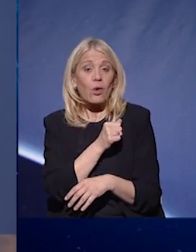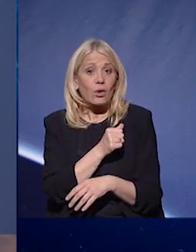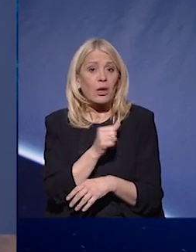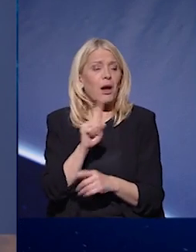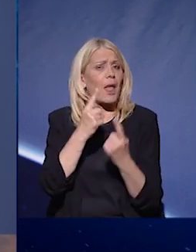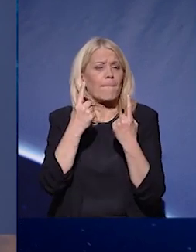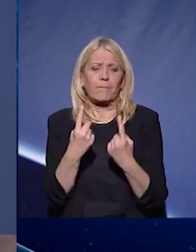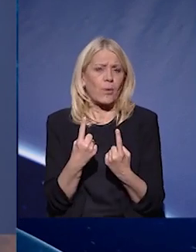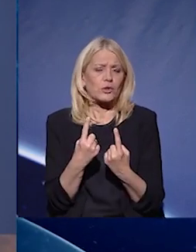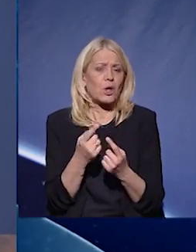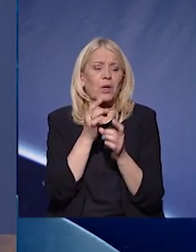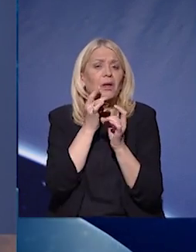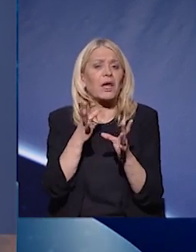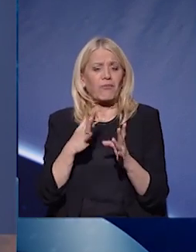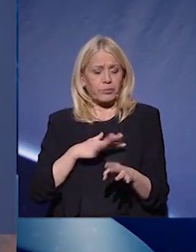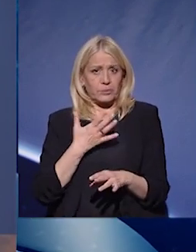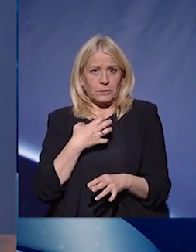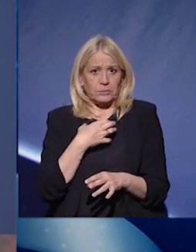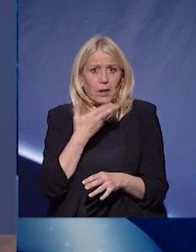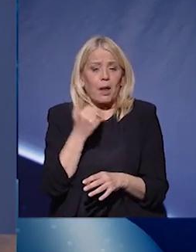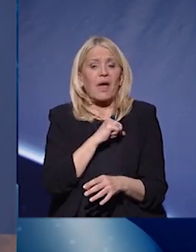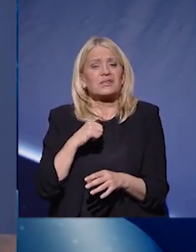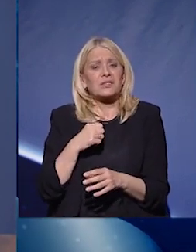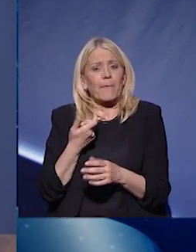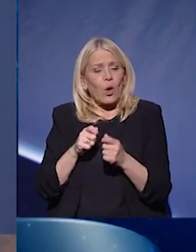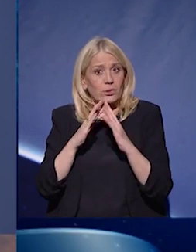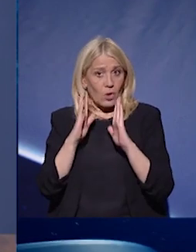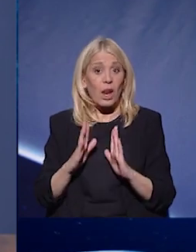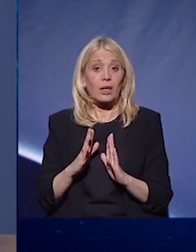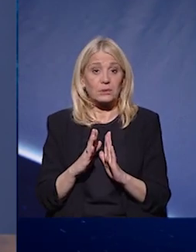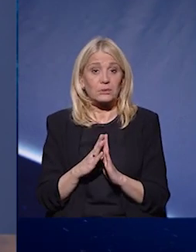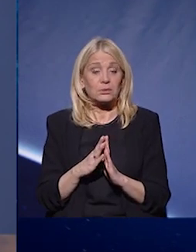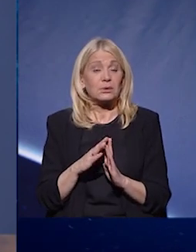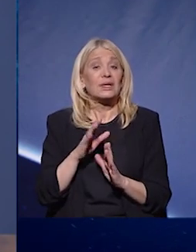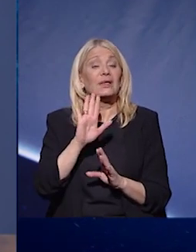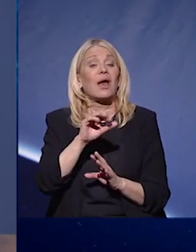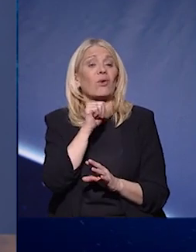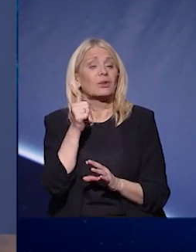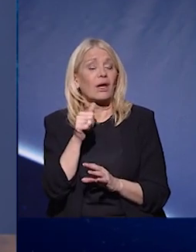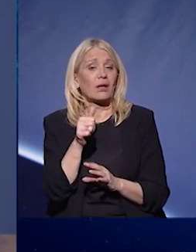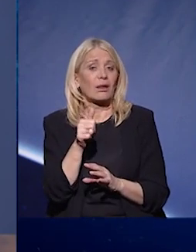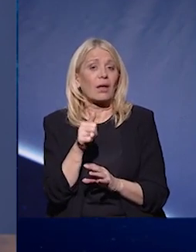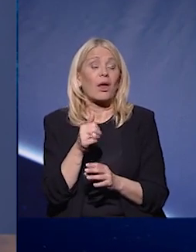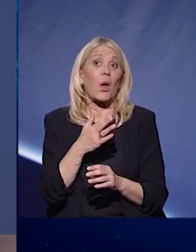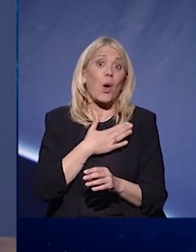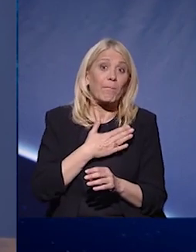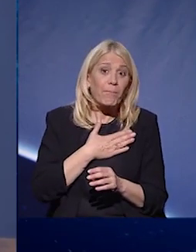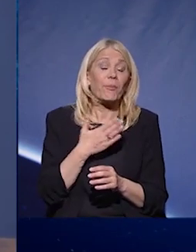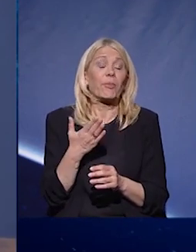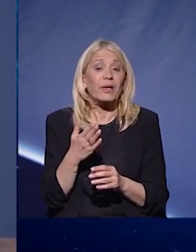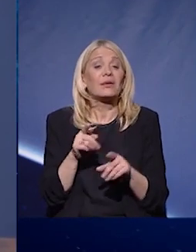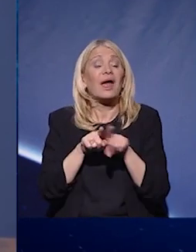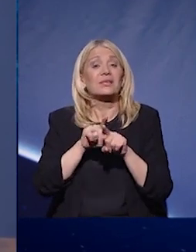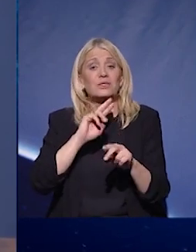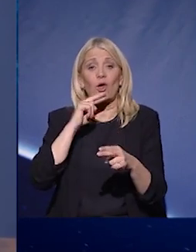ne postoje nikakve indikacije za samoizolaciju. Znači, tako da je to opet je